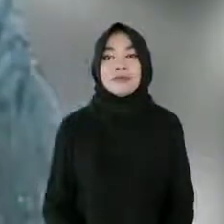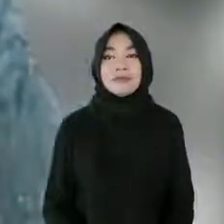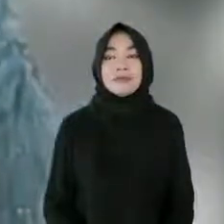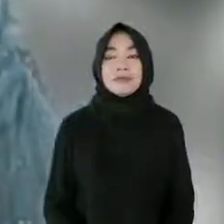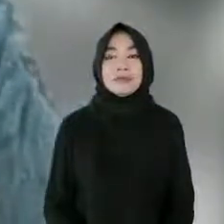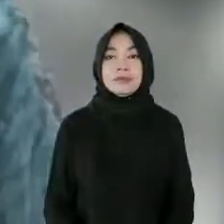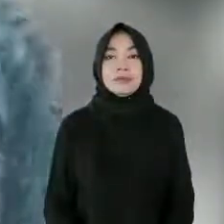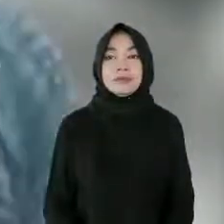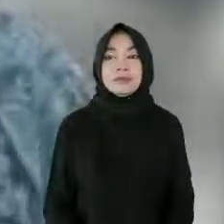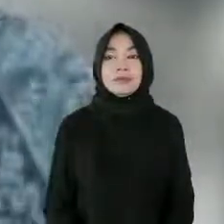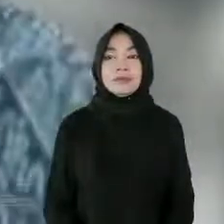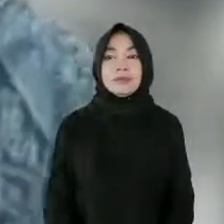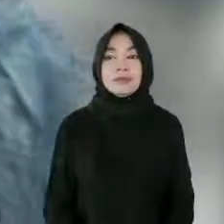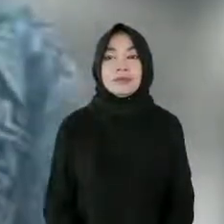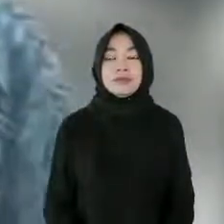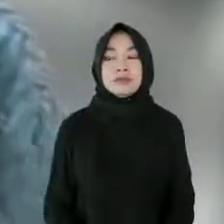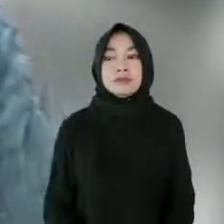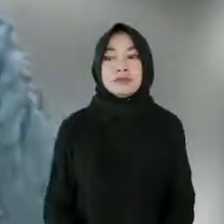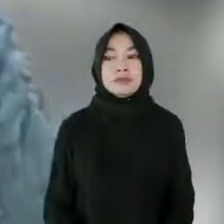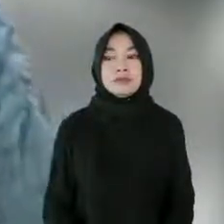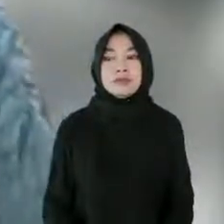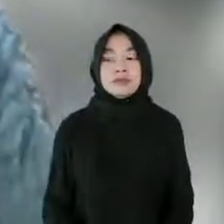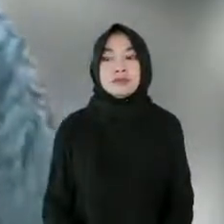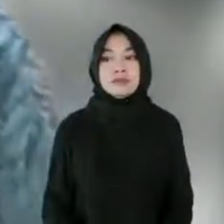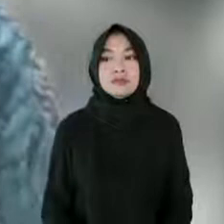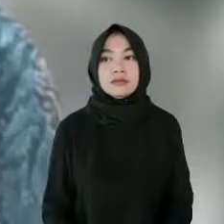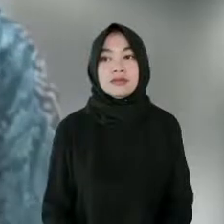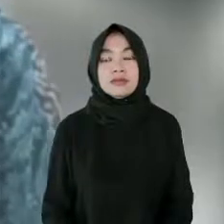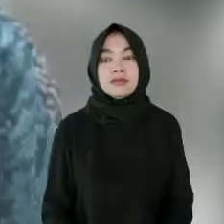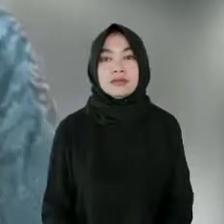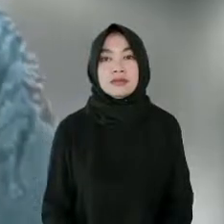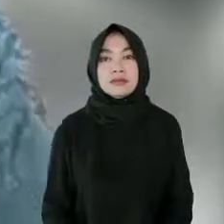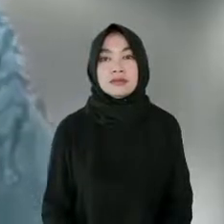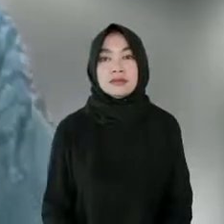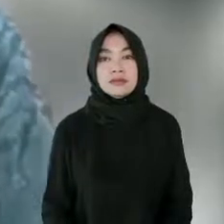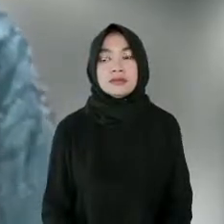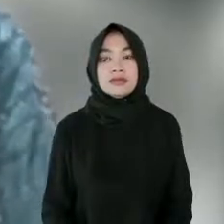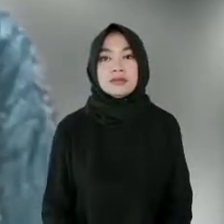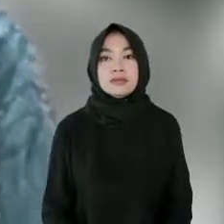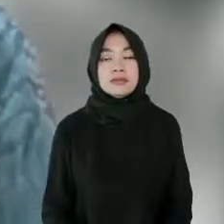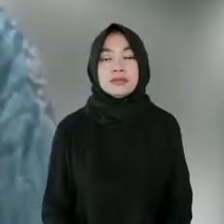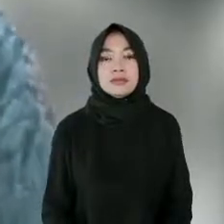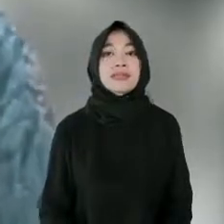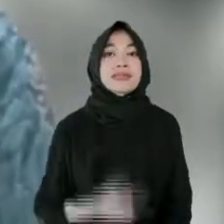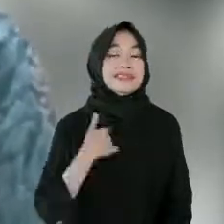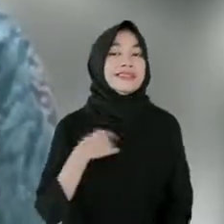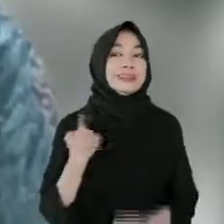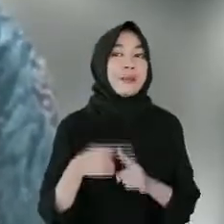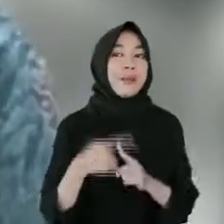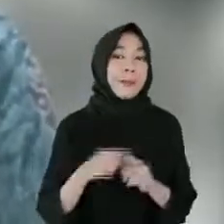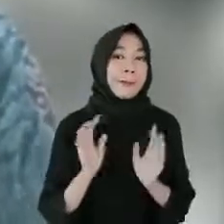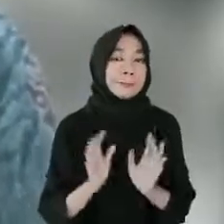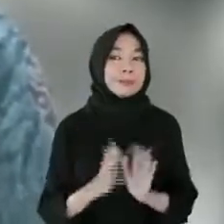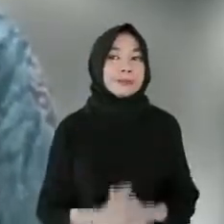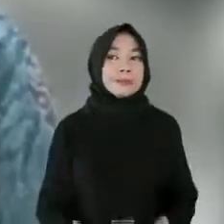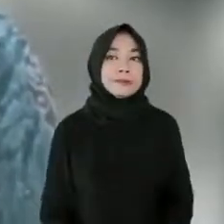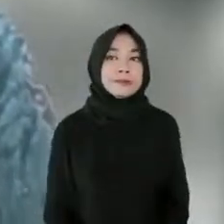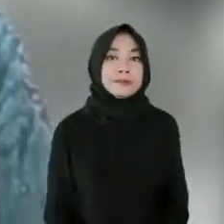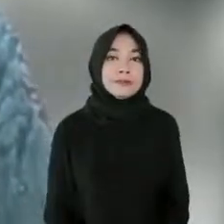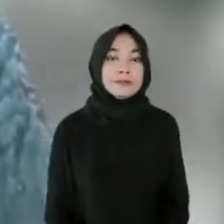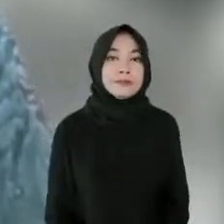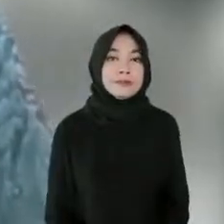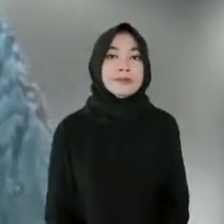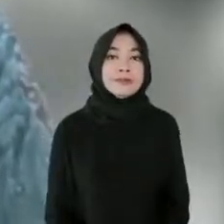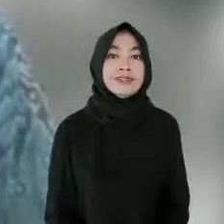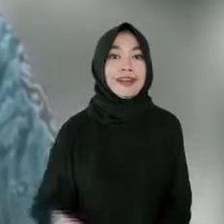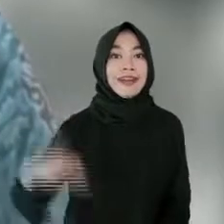saya menambahkan yang sampai sampaikan oleh paste sistem pola jadi dengan berbagai upaya yang